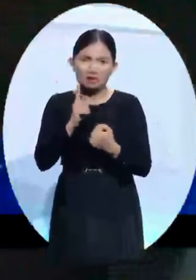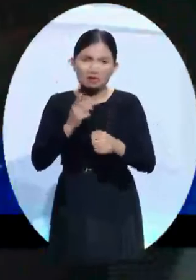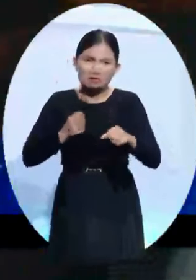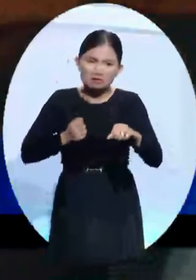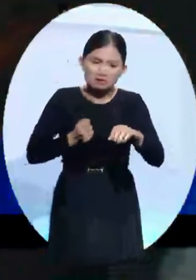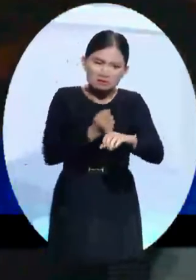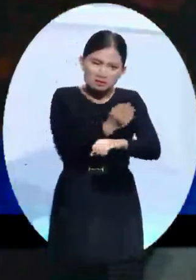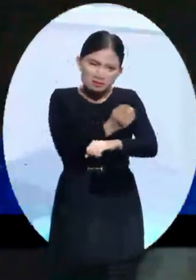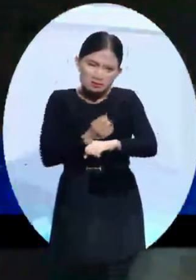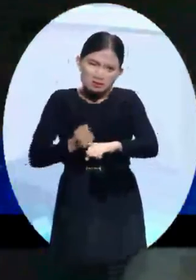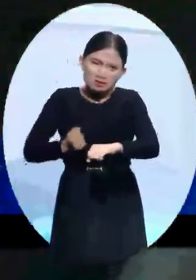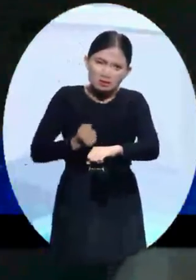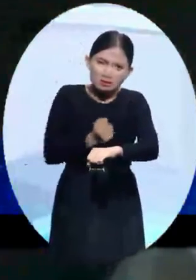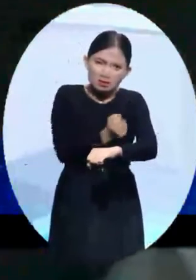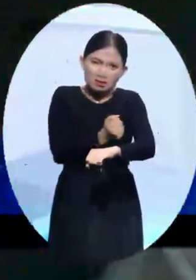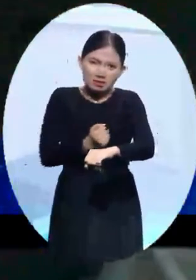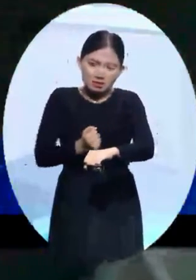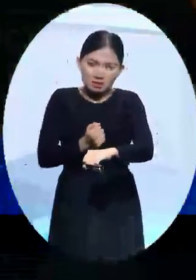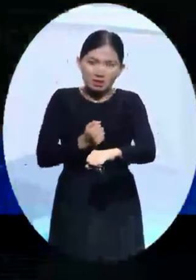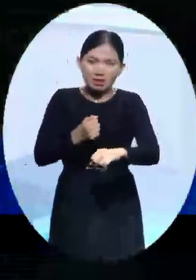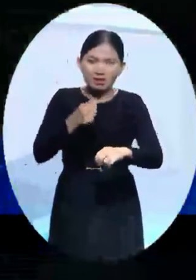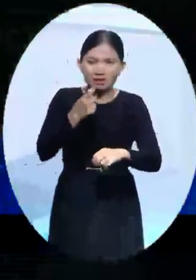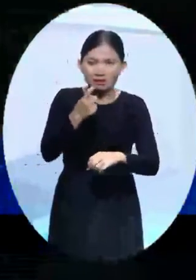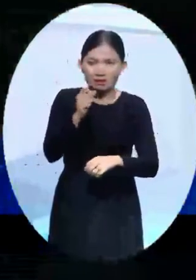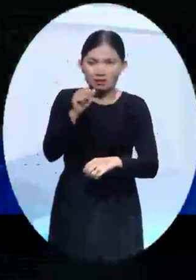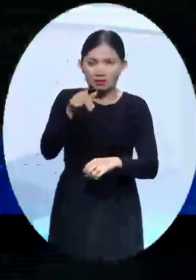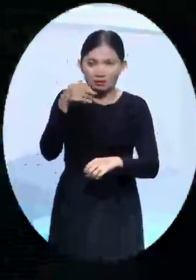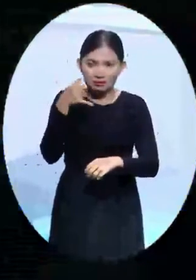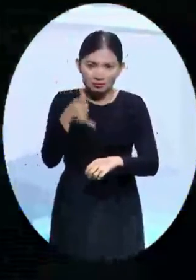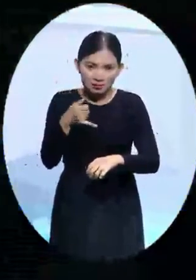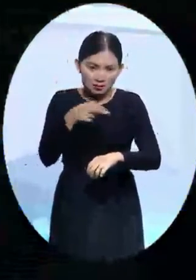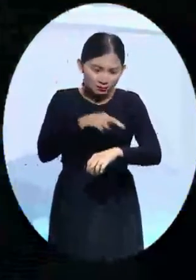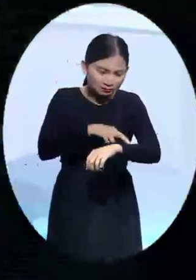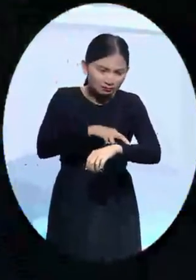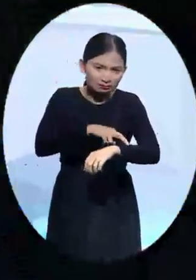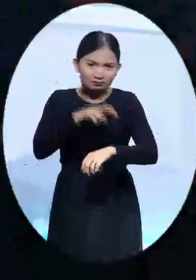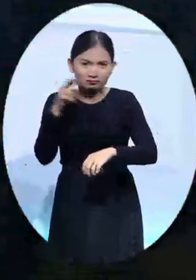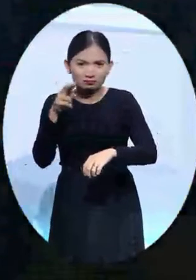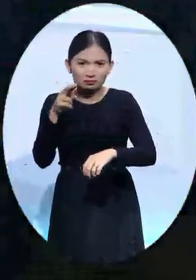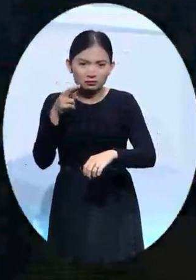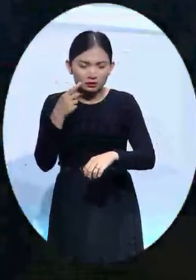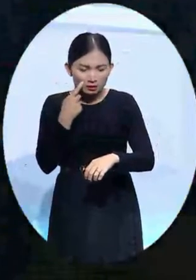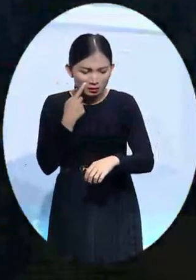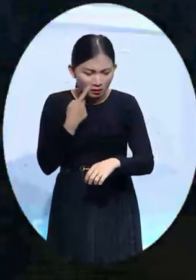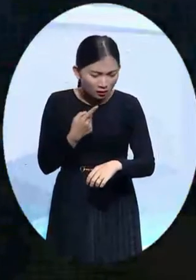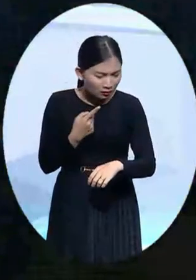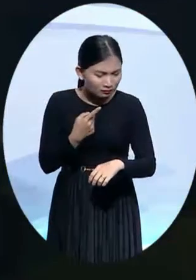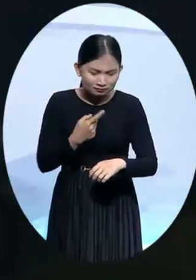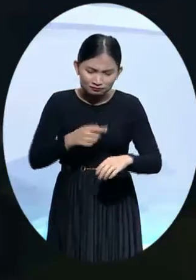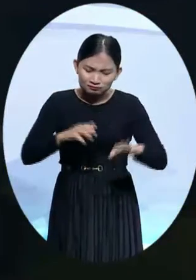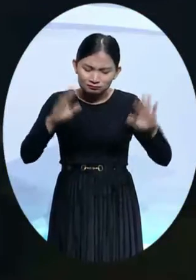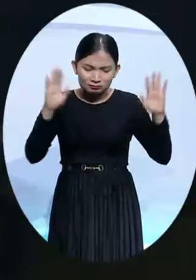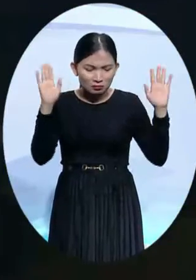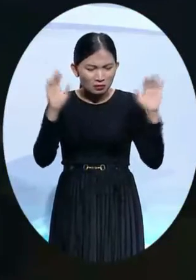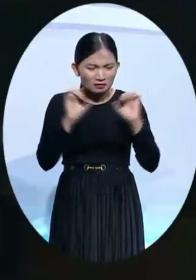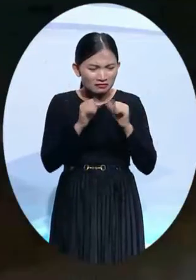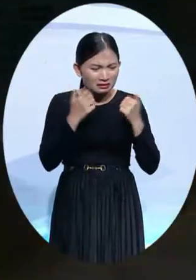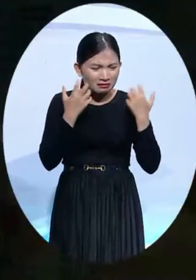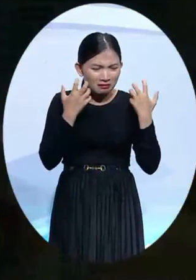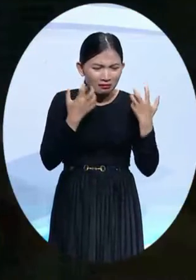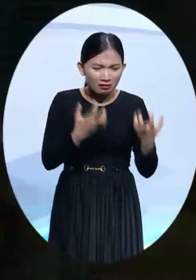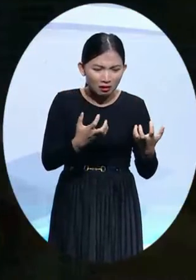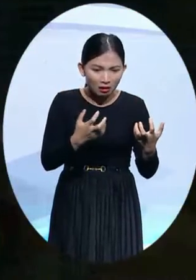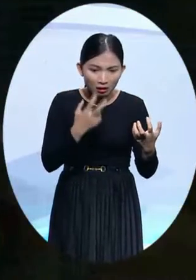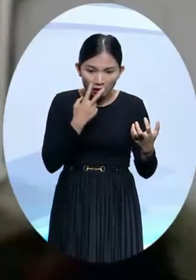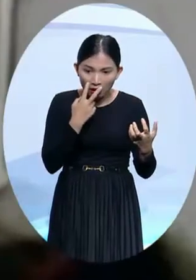sĩ, bác sĩ Tụng cũng đành bất lực trước một trường hợp quá nặng và nhận ra đó là con trai mình khi anh